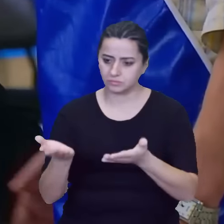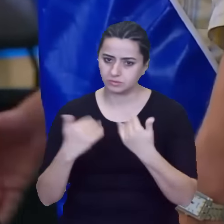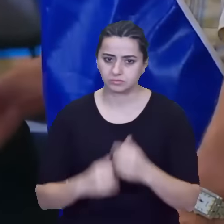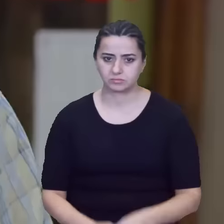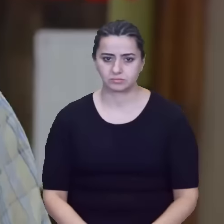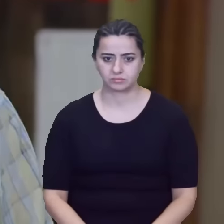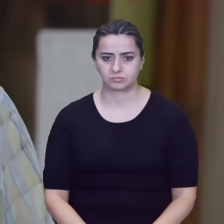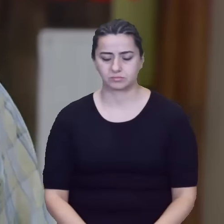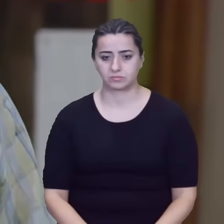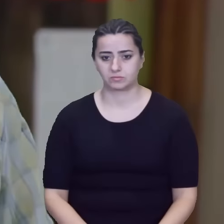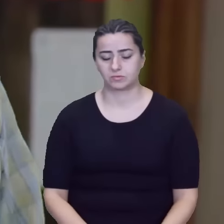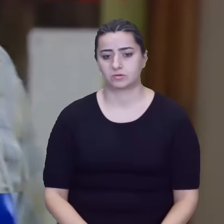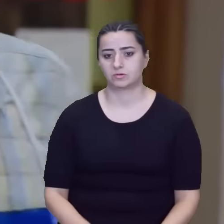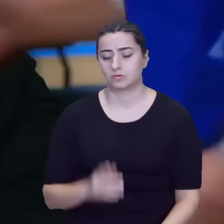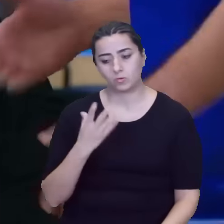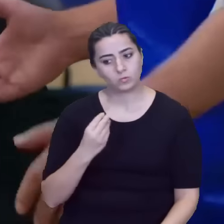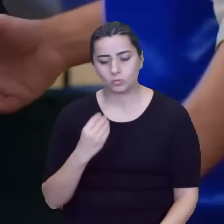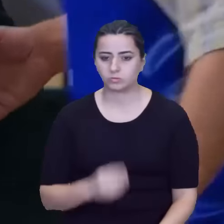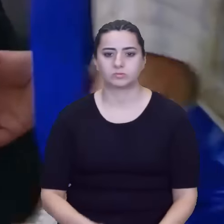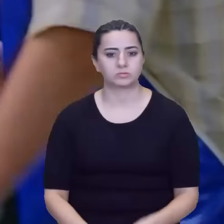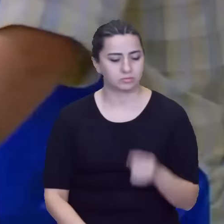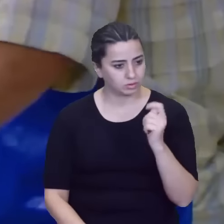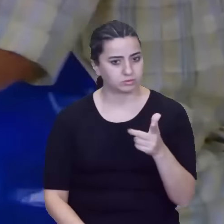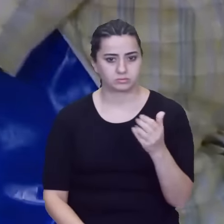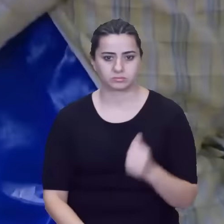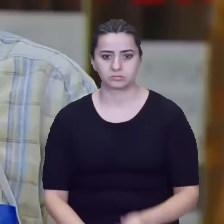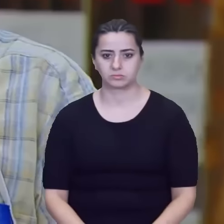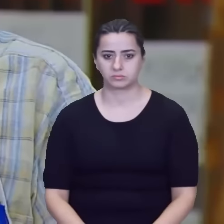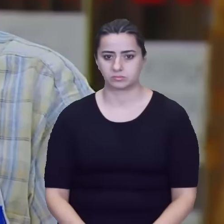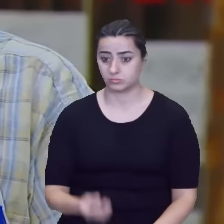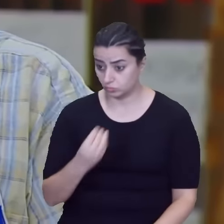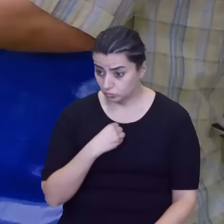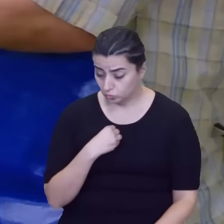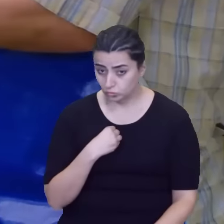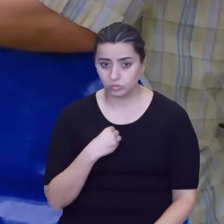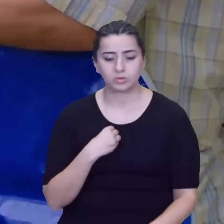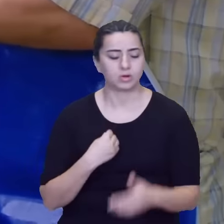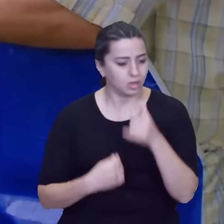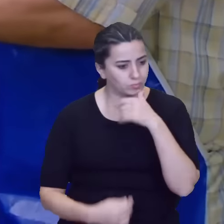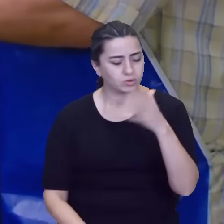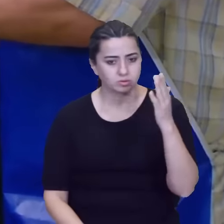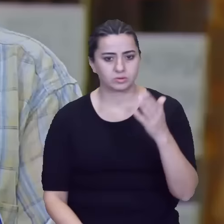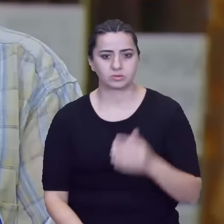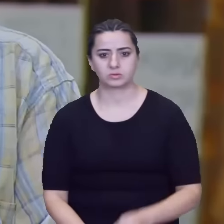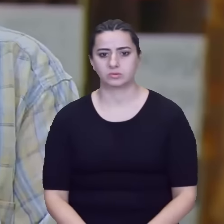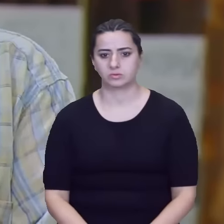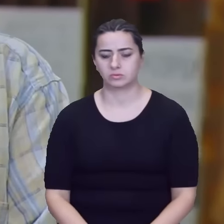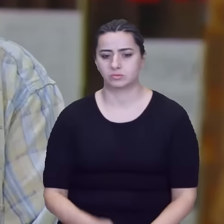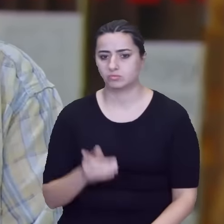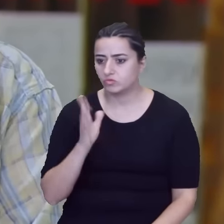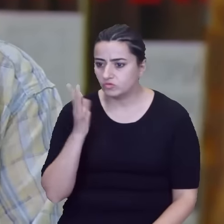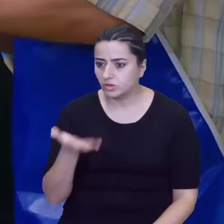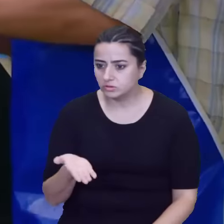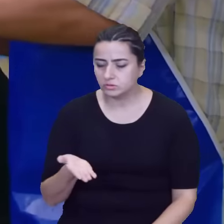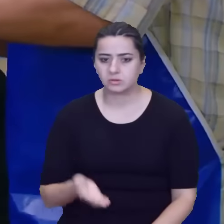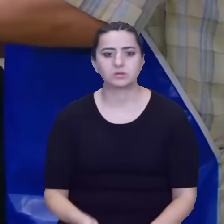iki kasa hamsi getir. Hadi. O zaman bir şey alırız yani. Biz tamam de... al abi, al. Tamam. Al abi. Ha, bunu mu verdin bu? Evet abi, hadi. Hadi buyur abi. Fazla